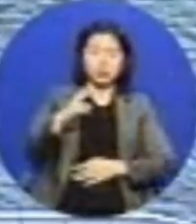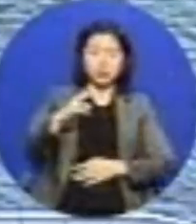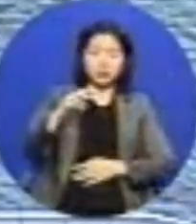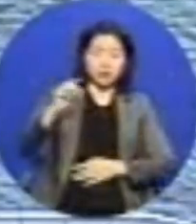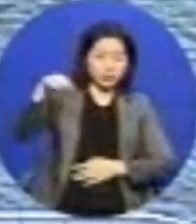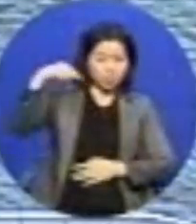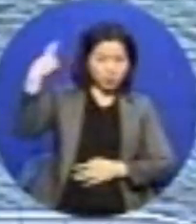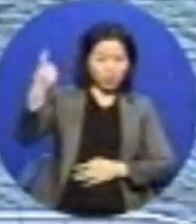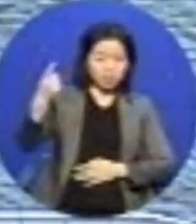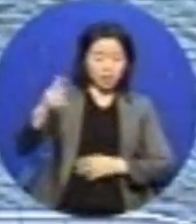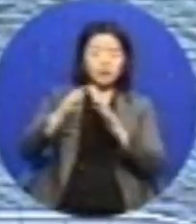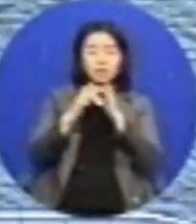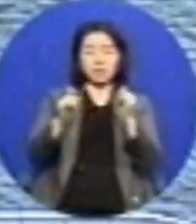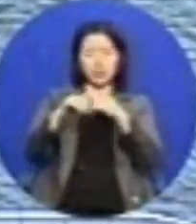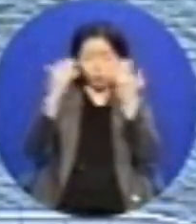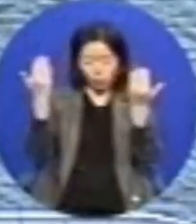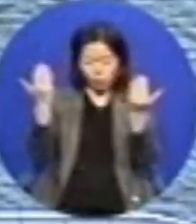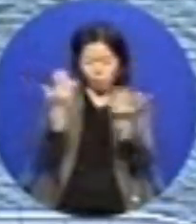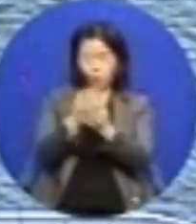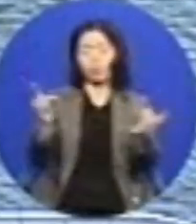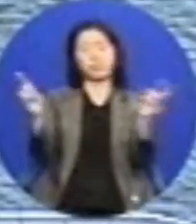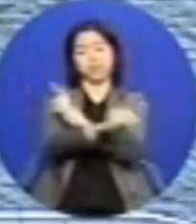완전히 변화 되었어요